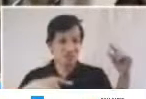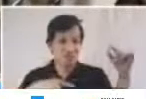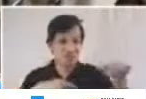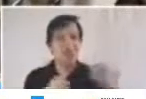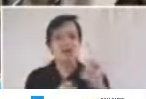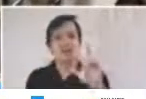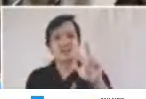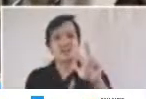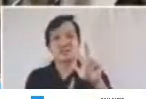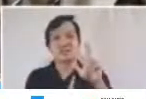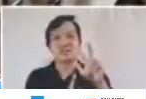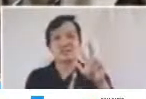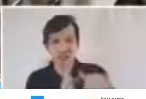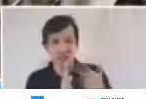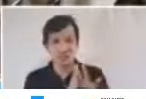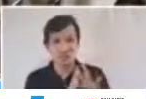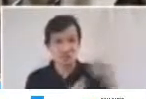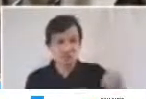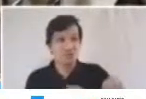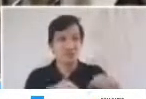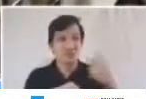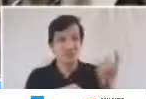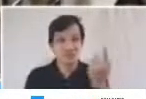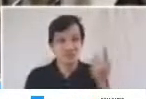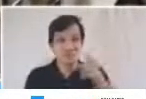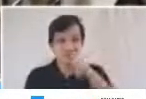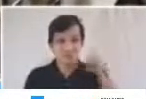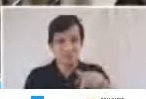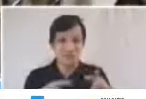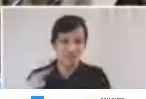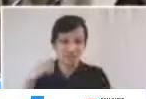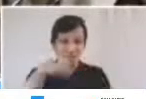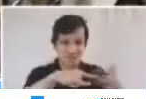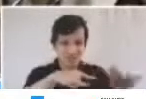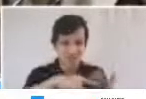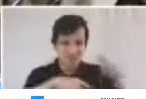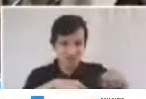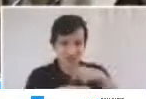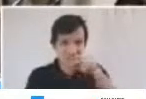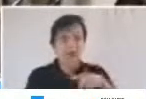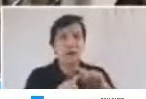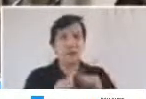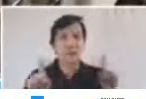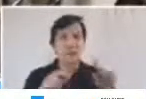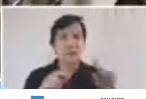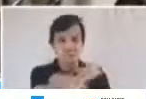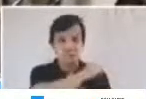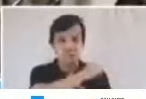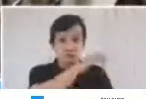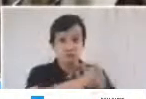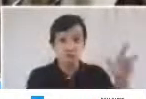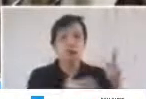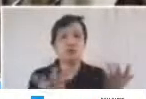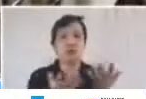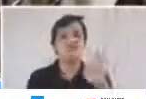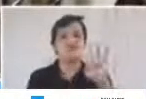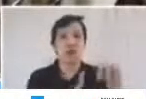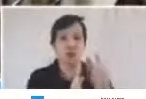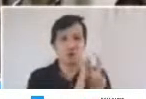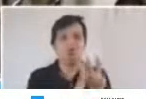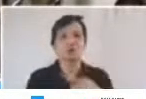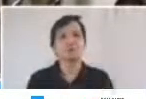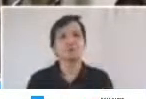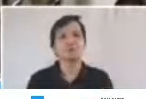the barbershops and salons to practice yung ating health protocols na ma-practice sila, yung workers nila